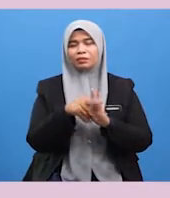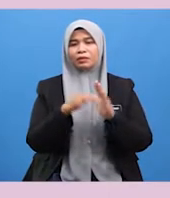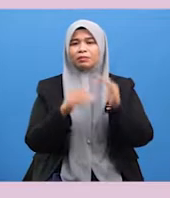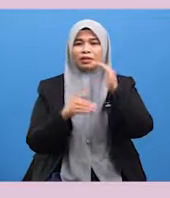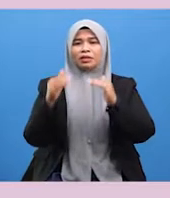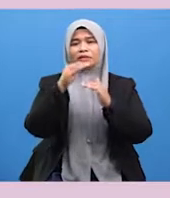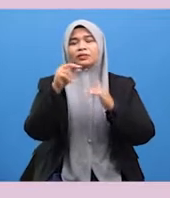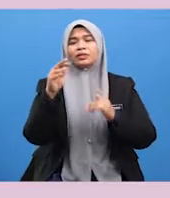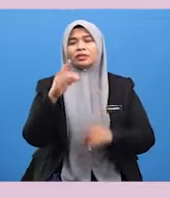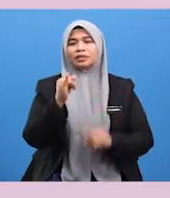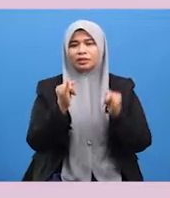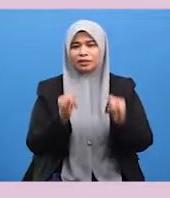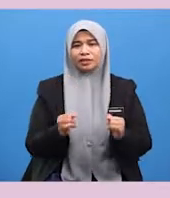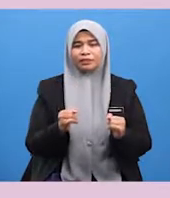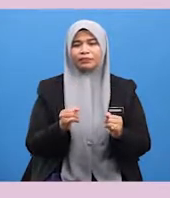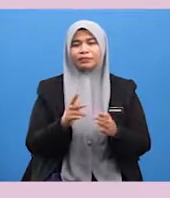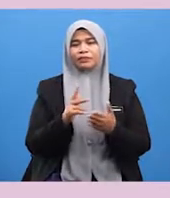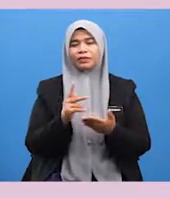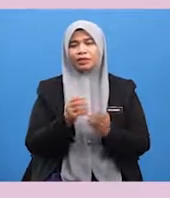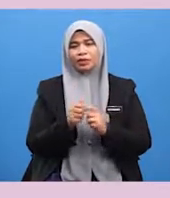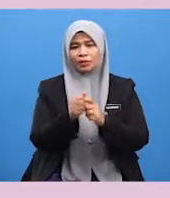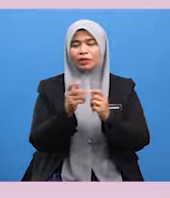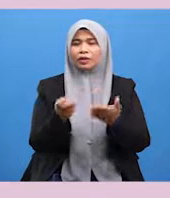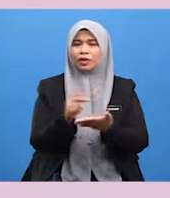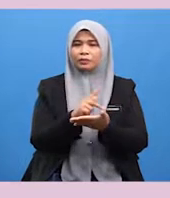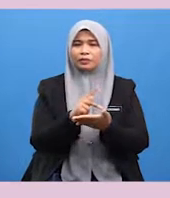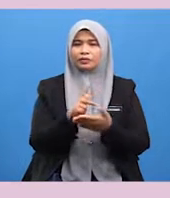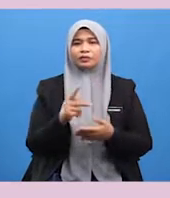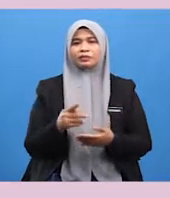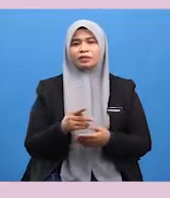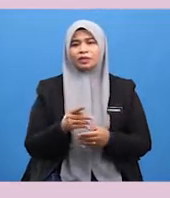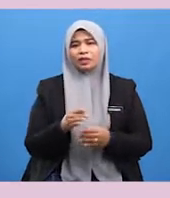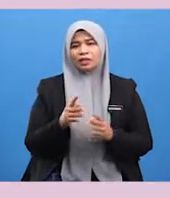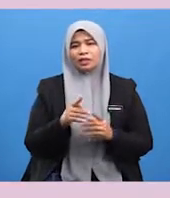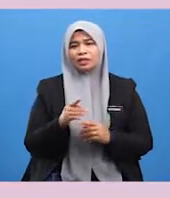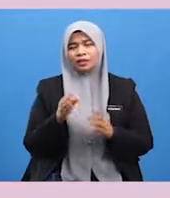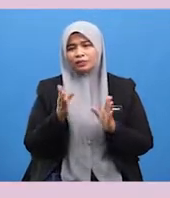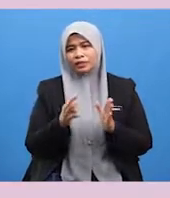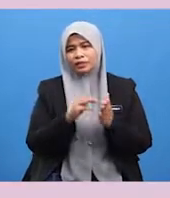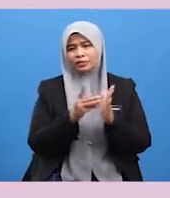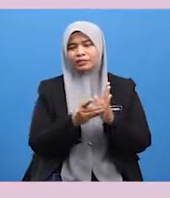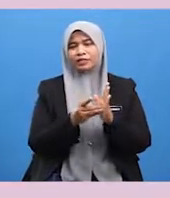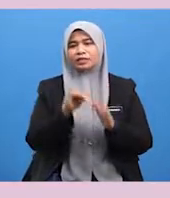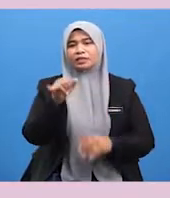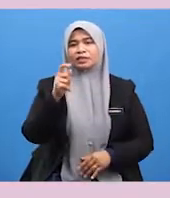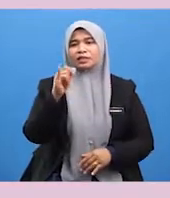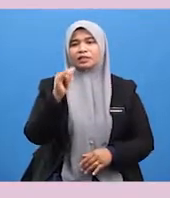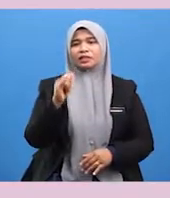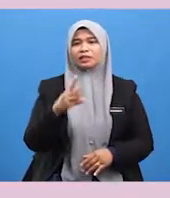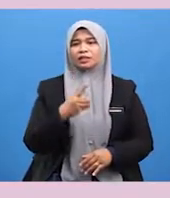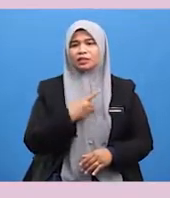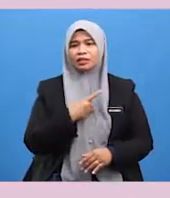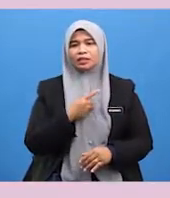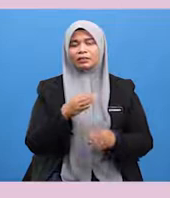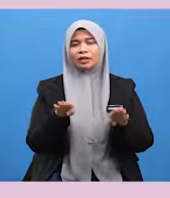Baiklah, menurut Kamus Dewan edisi keempat mendefinisikan jati diri sebagai